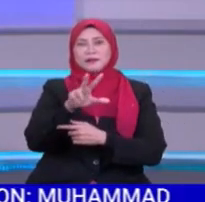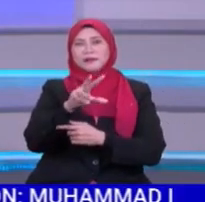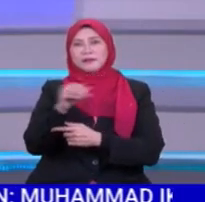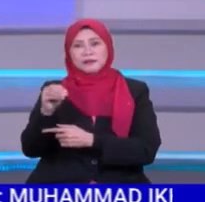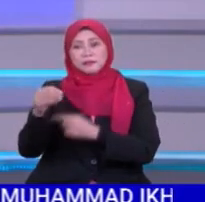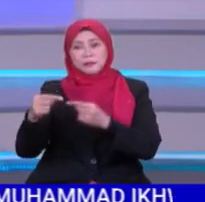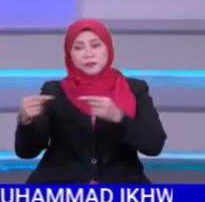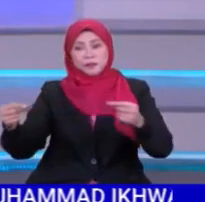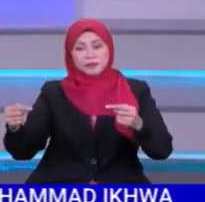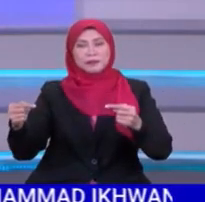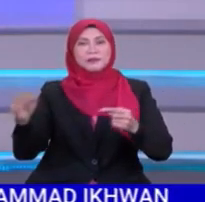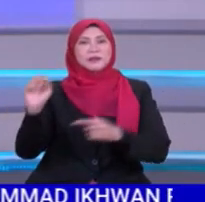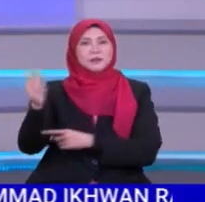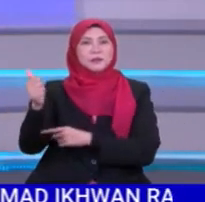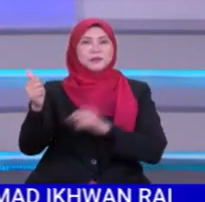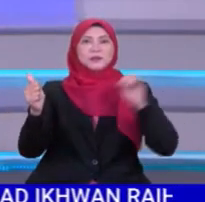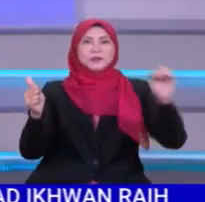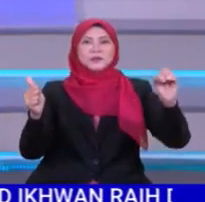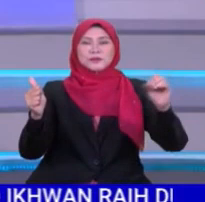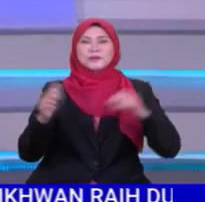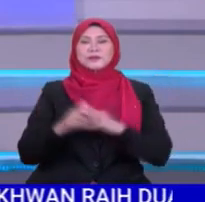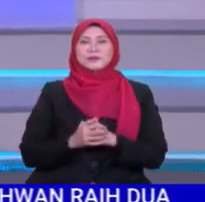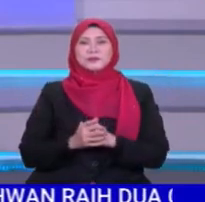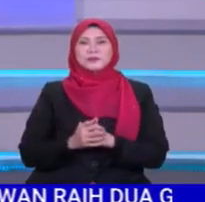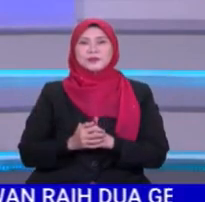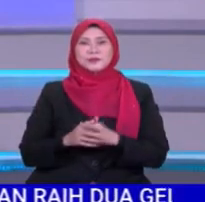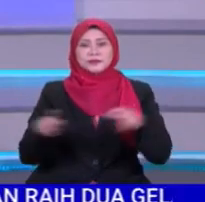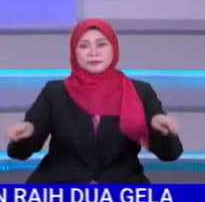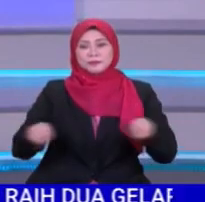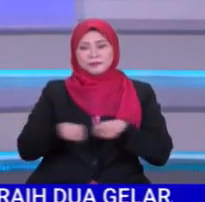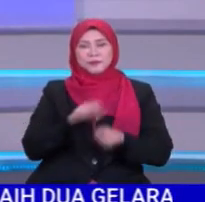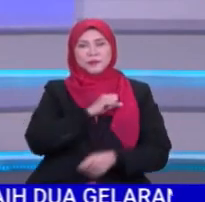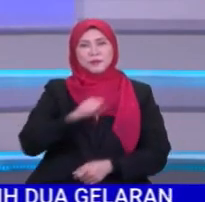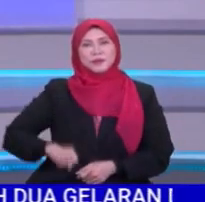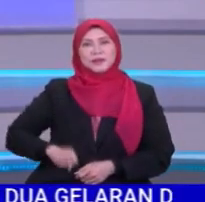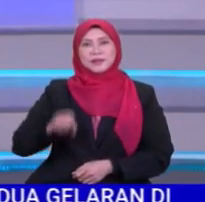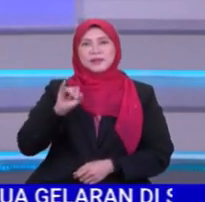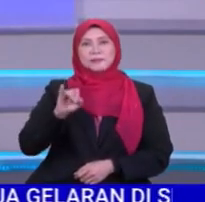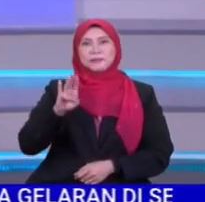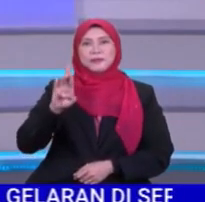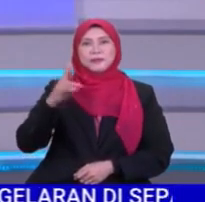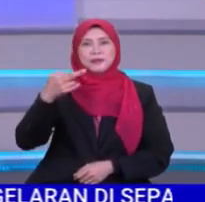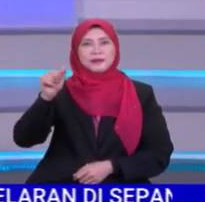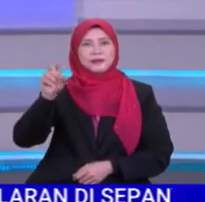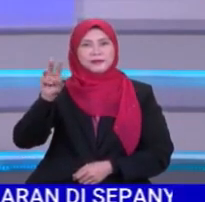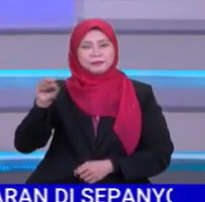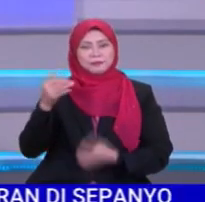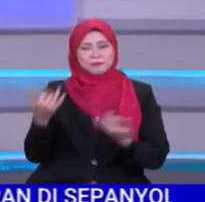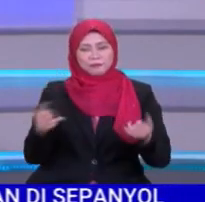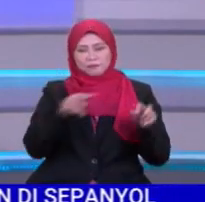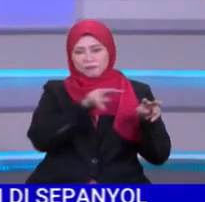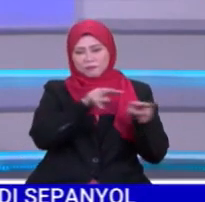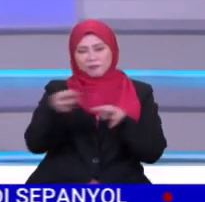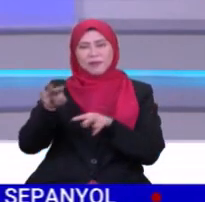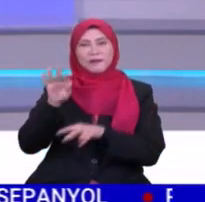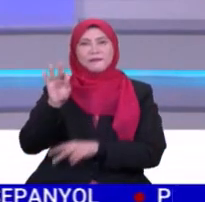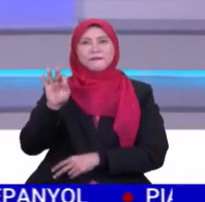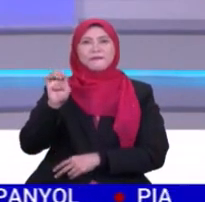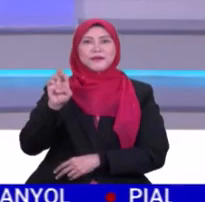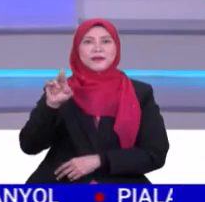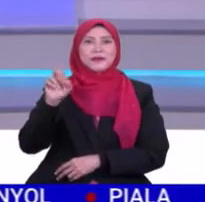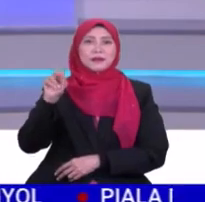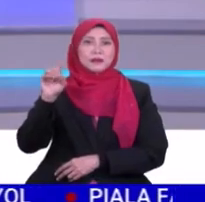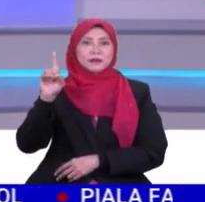dengan keputusan 1000 sayangnya berlangsung desain serta Ibrahim Iskandar putih itu turunnya jika Fernando forestieri